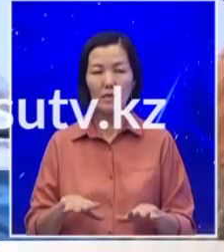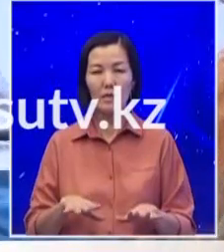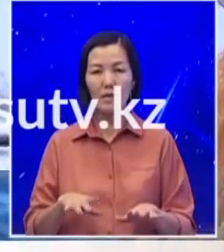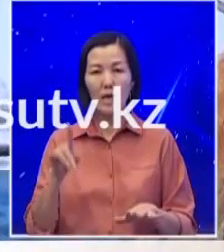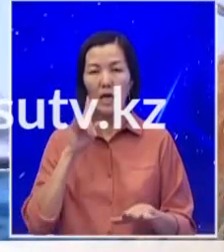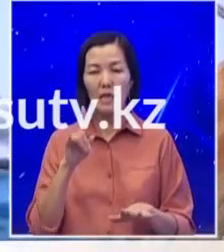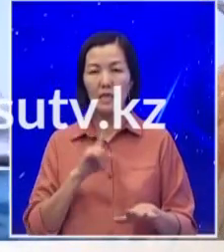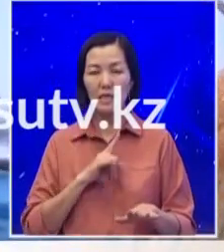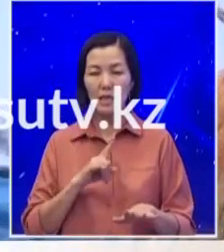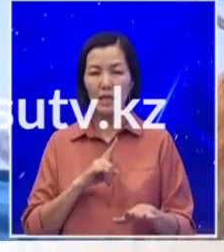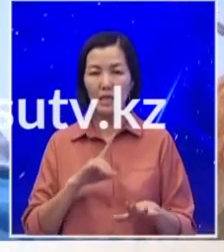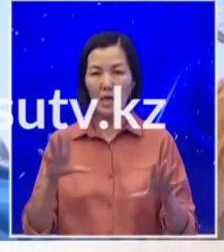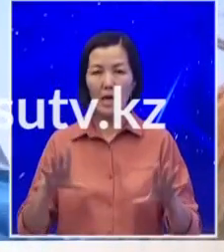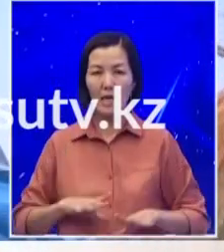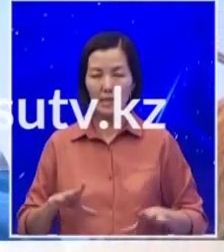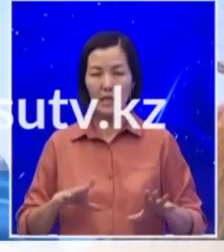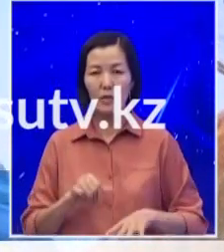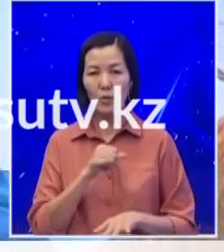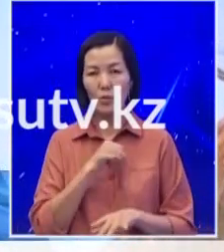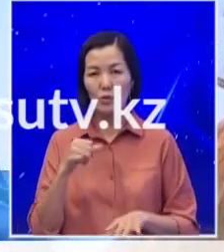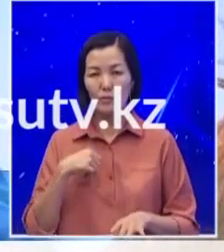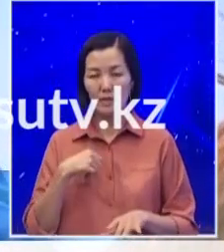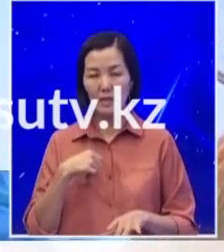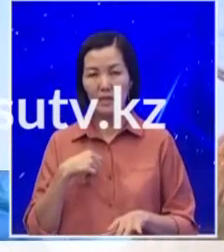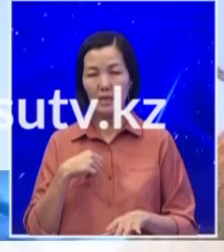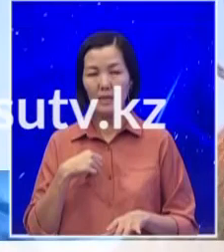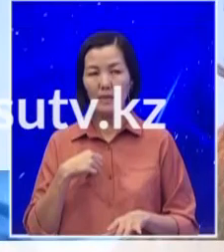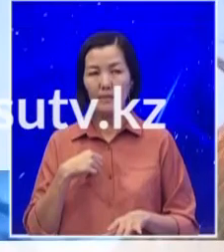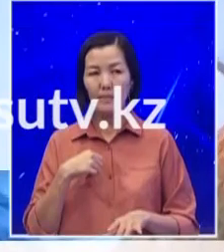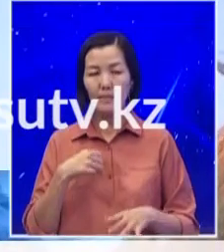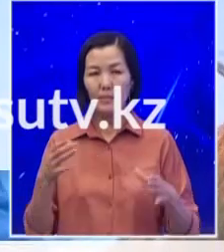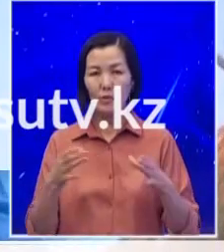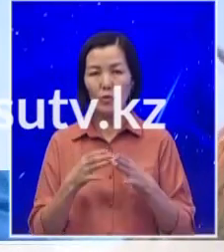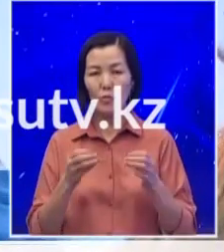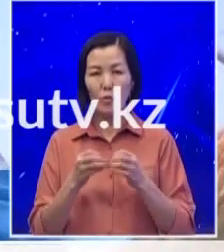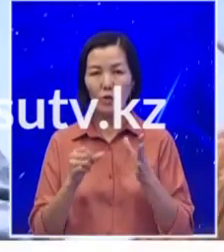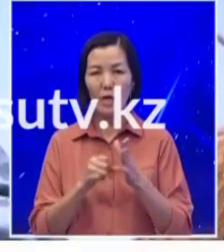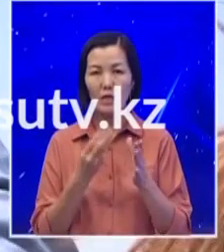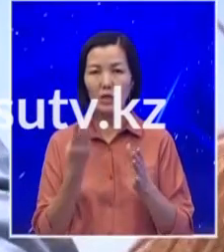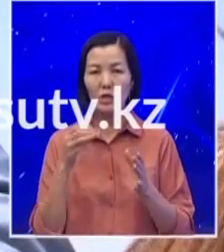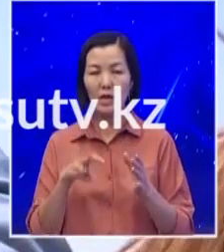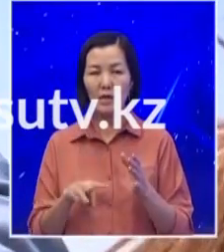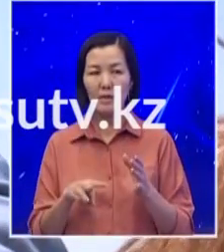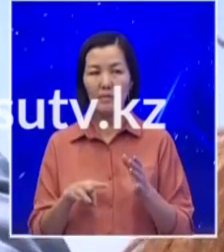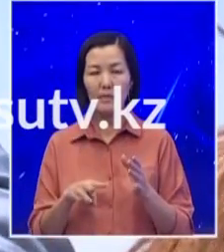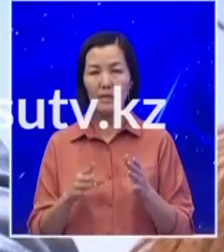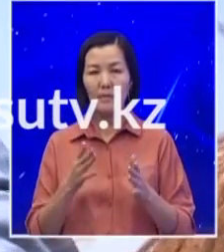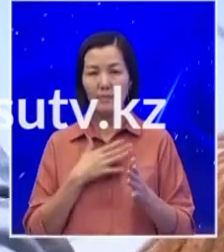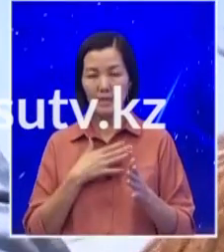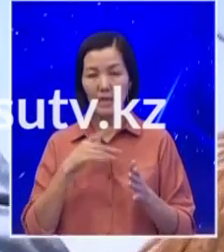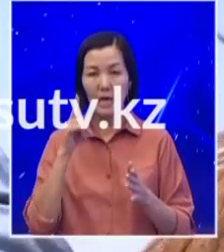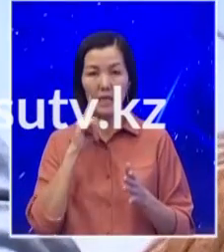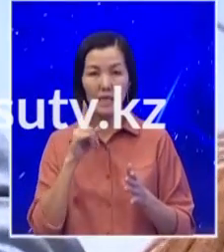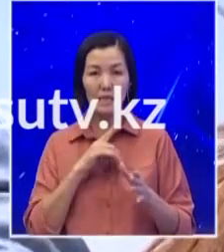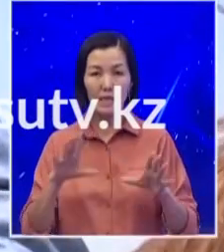Тай бәйгеде бірінші келіп жатқан бәрі өзіміздің қолтума аттар. Міне қазір топ 16 шақырым топ бәйгесі шабып жатыр. Бұйырды де біздің